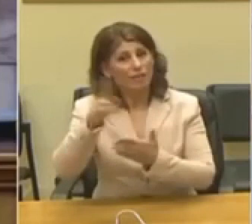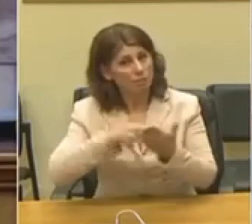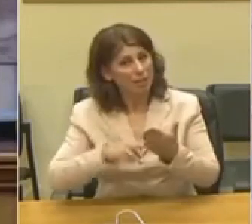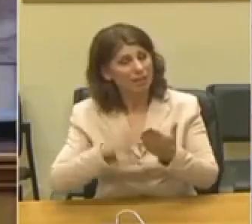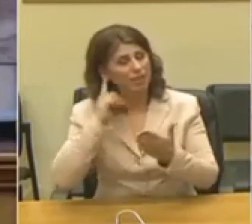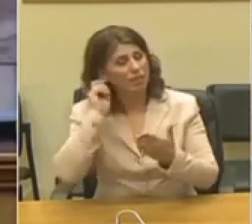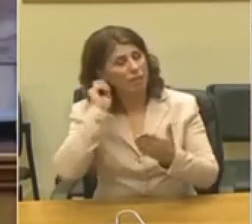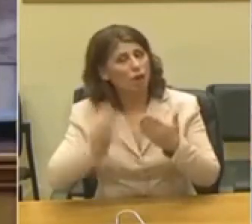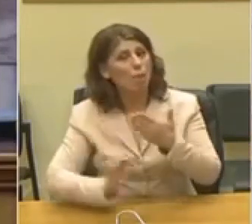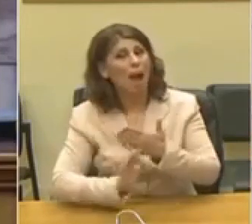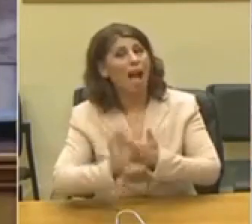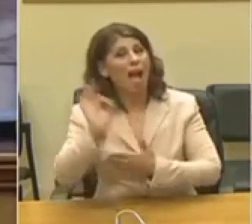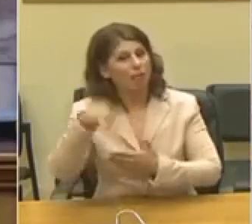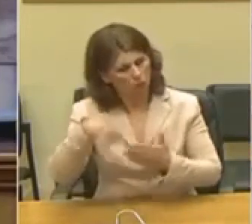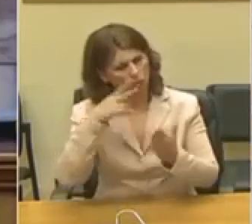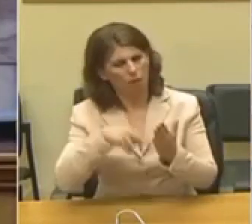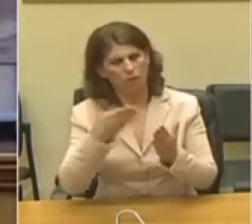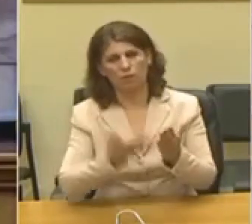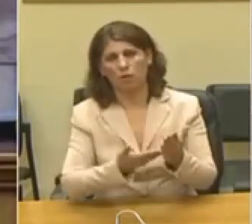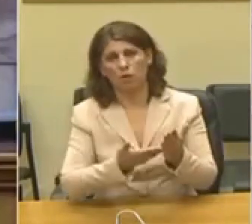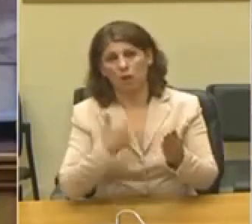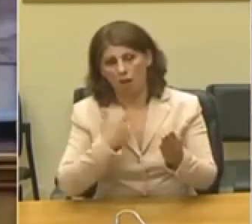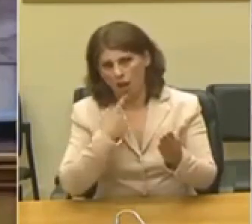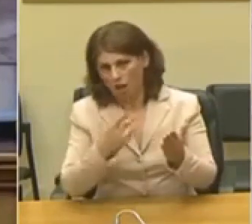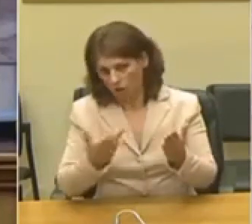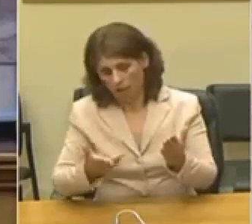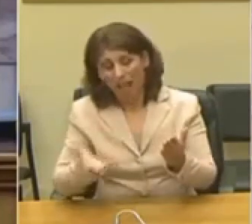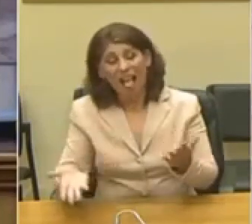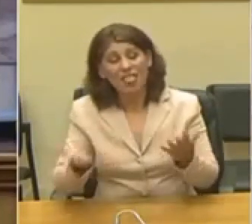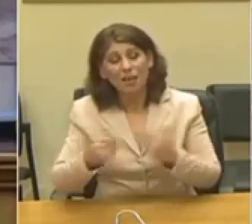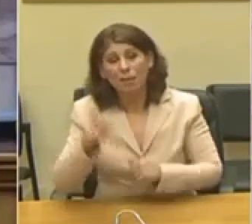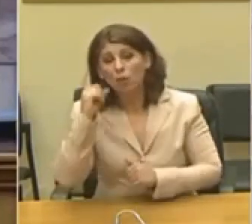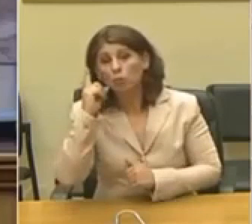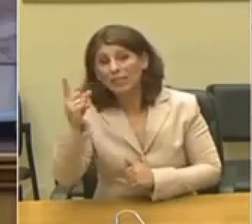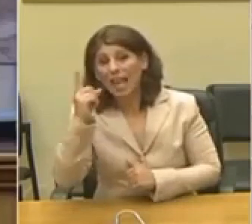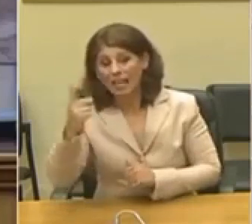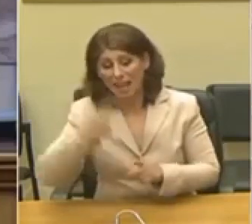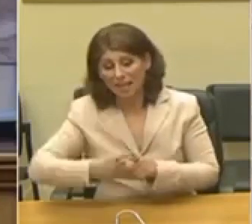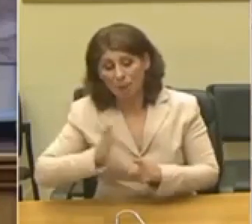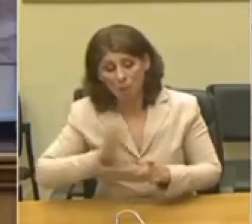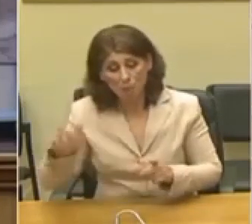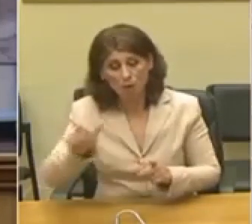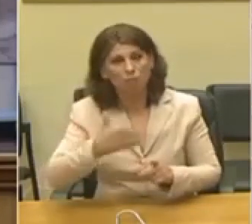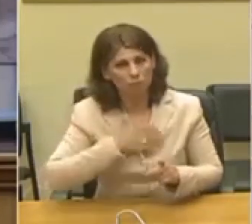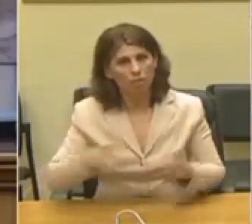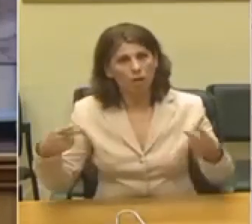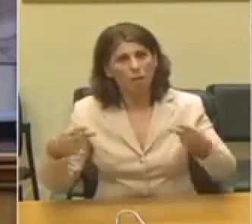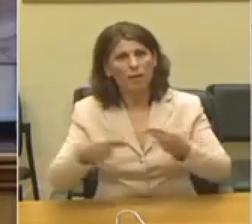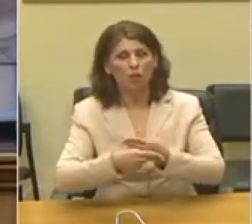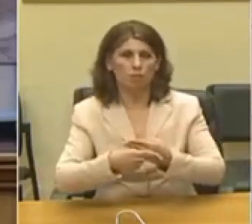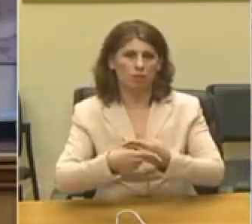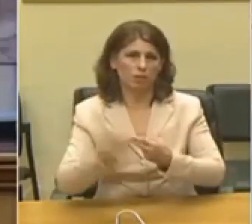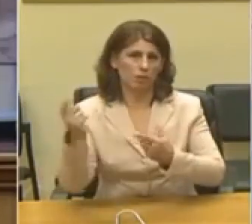Εμείς λοιπόν λέμε το αυτονόητο, ότι δεν υπάρχει ούτε ένας Έλληνας πολίτης που να θέλει να περικοπούν οι